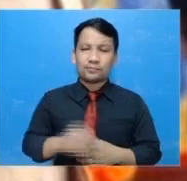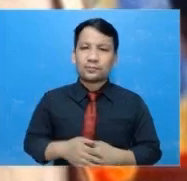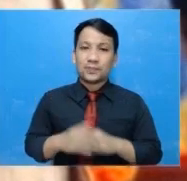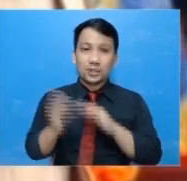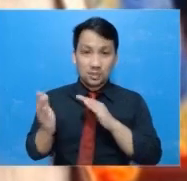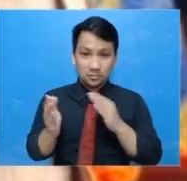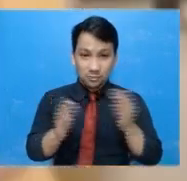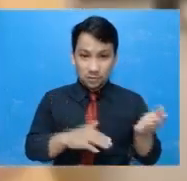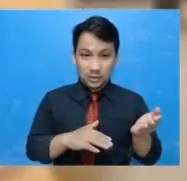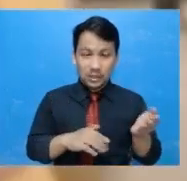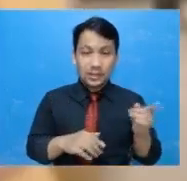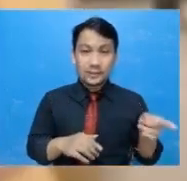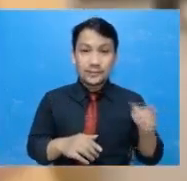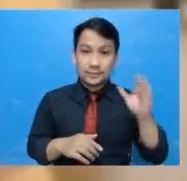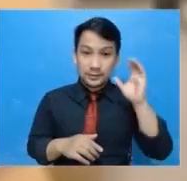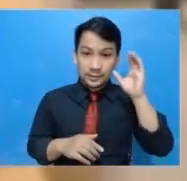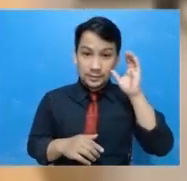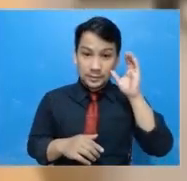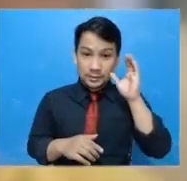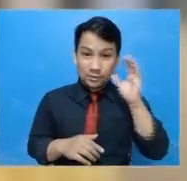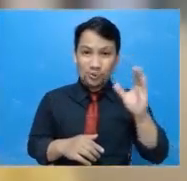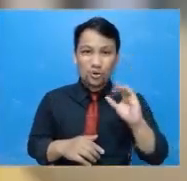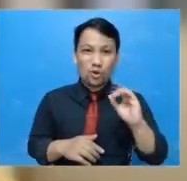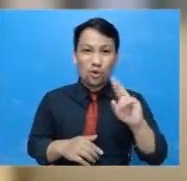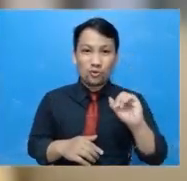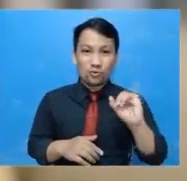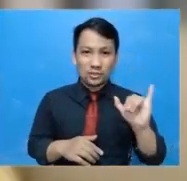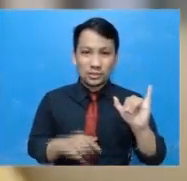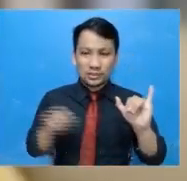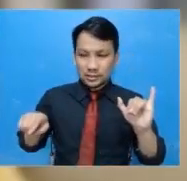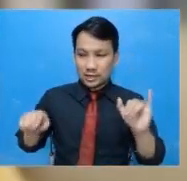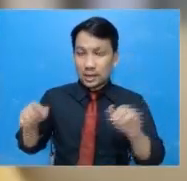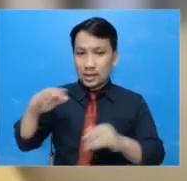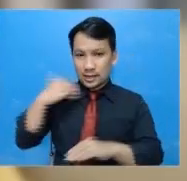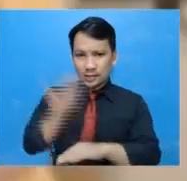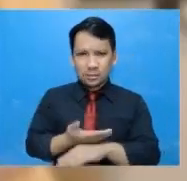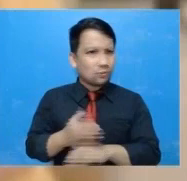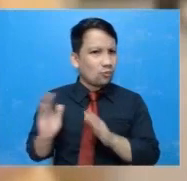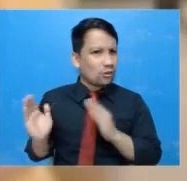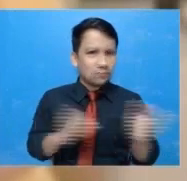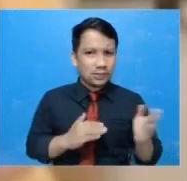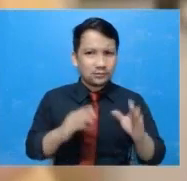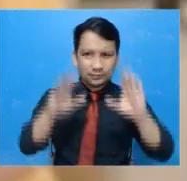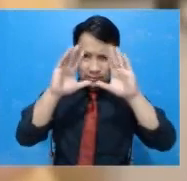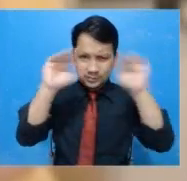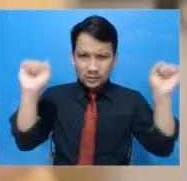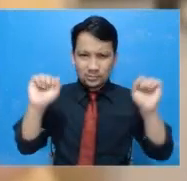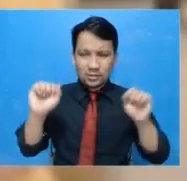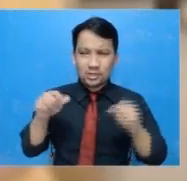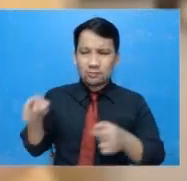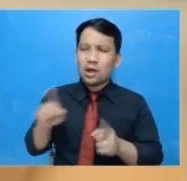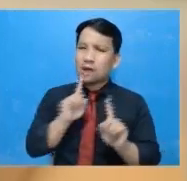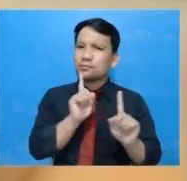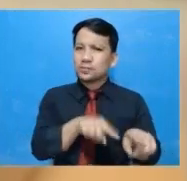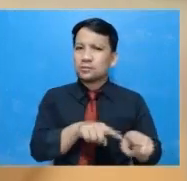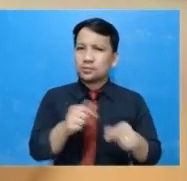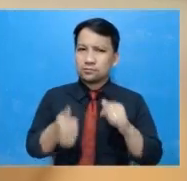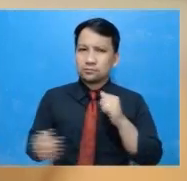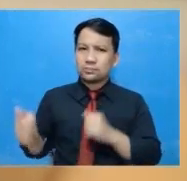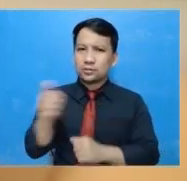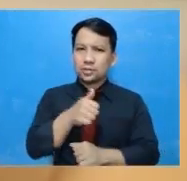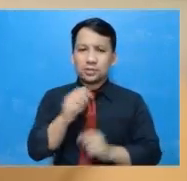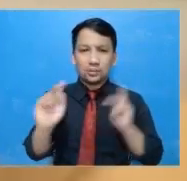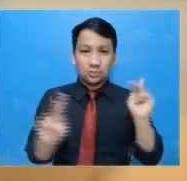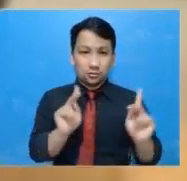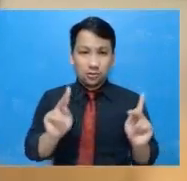dating Pangulong Cory. At ang anak niyang si Noynoy, na wala talagang planong tumakbong pangulo, tumugon sa panawagan ng sambayanan